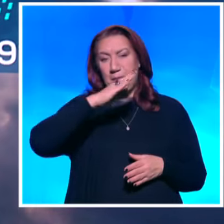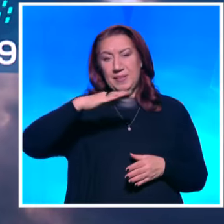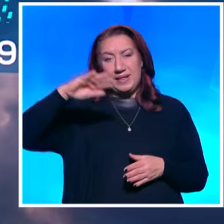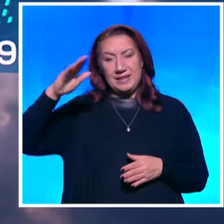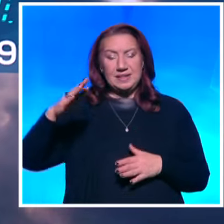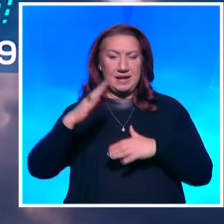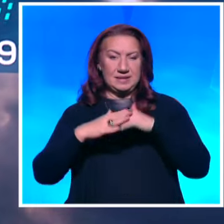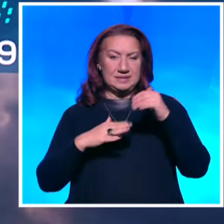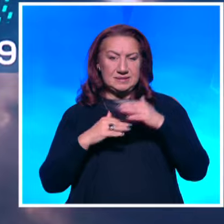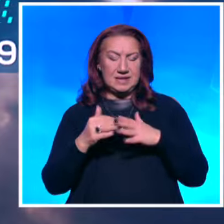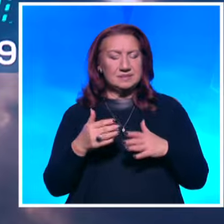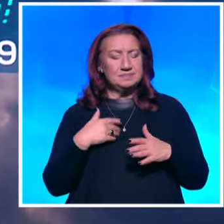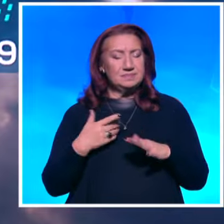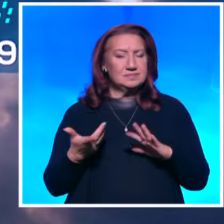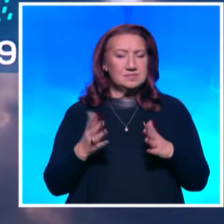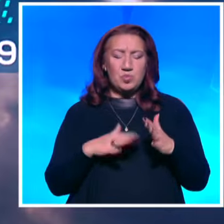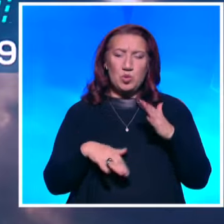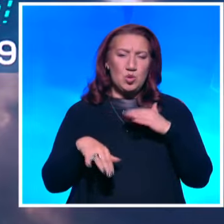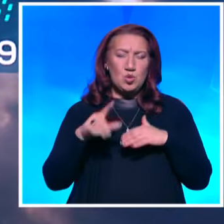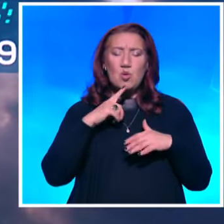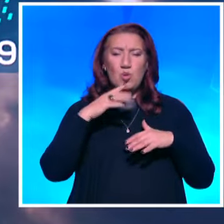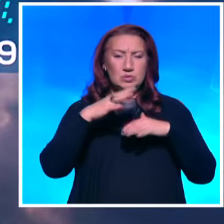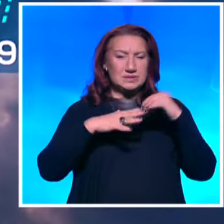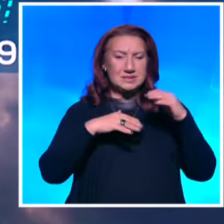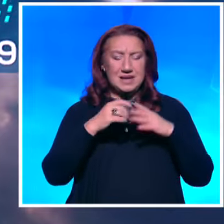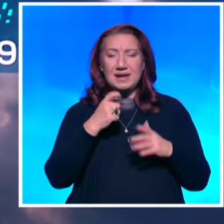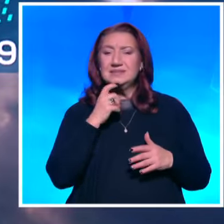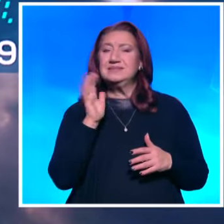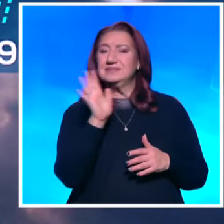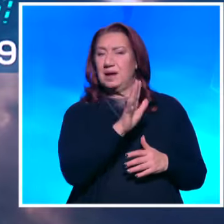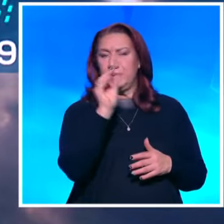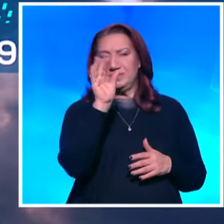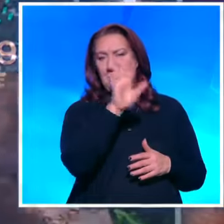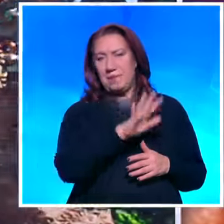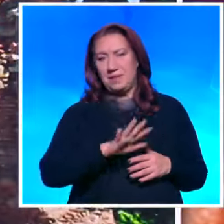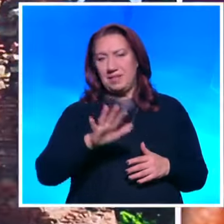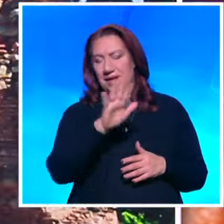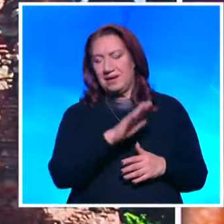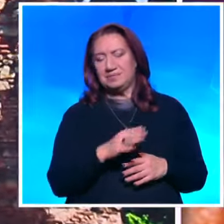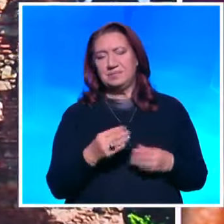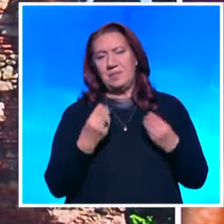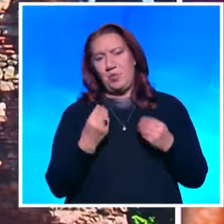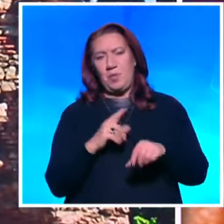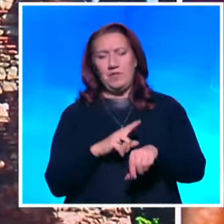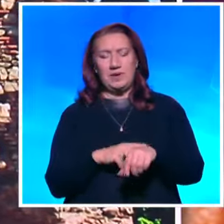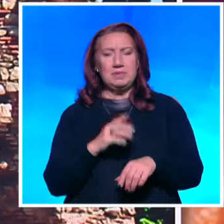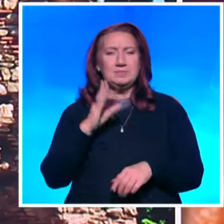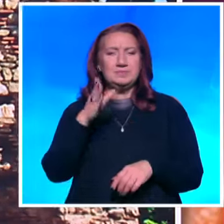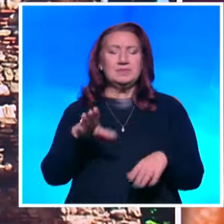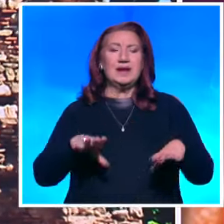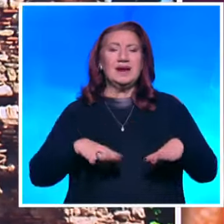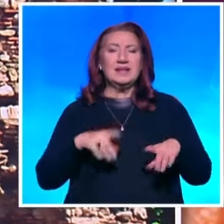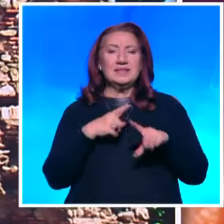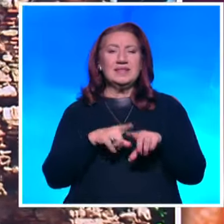повишена вероятност за значителни количества в западна България. А всички сезони са подходящи, за да посетите Хисаря, град с хилядолетна